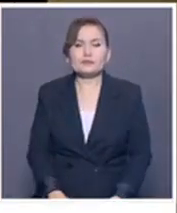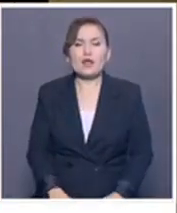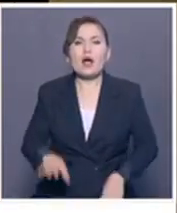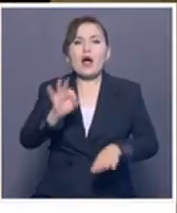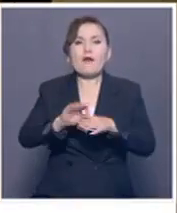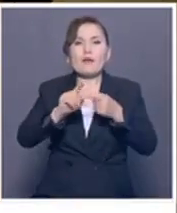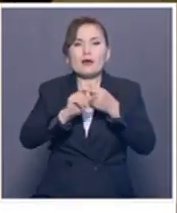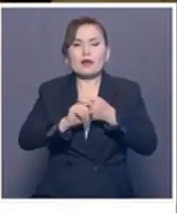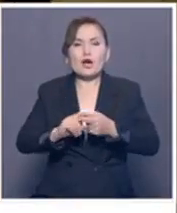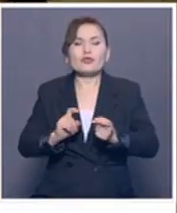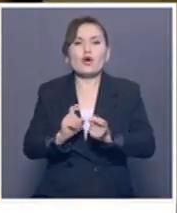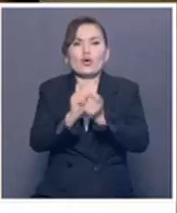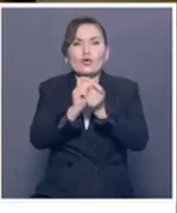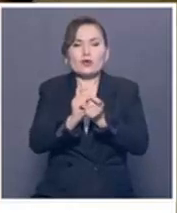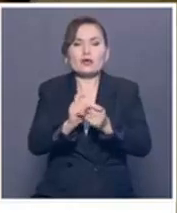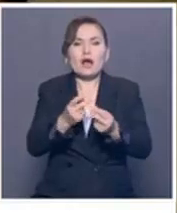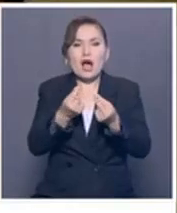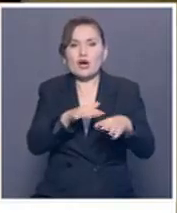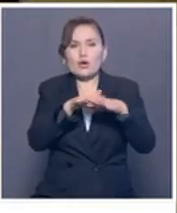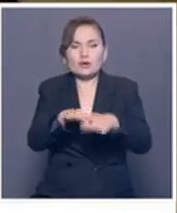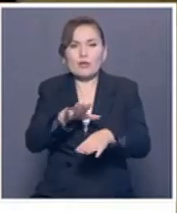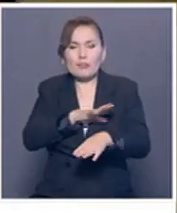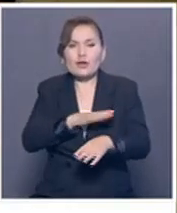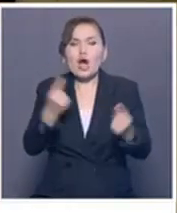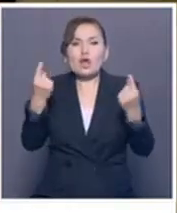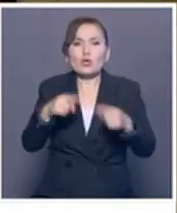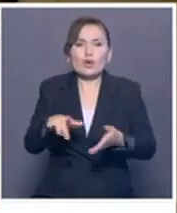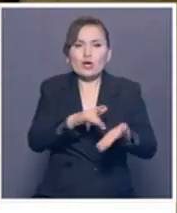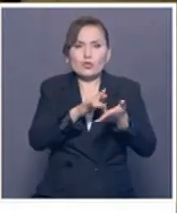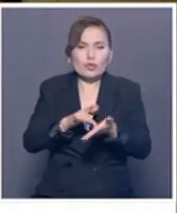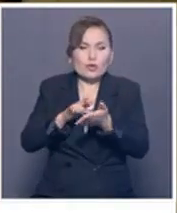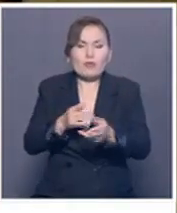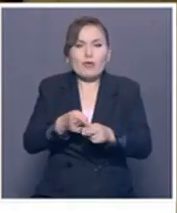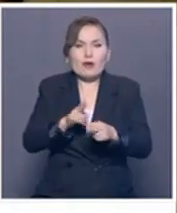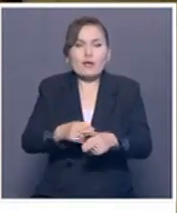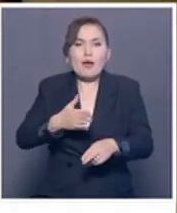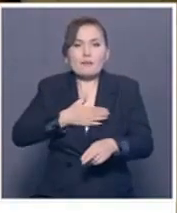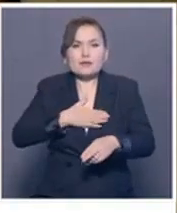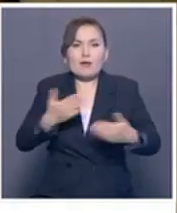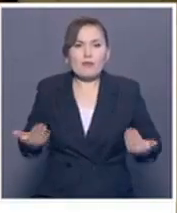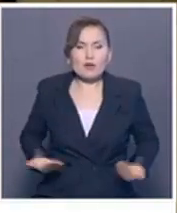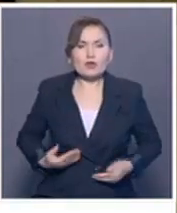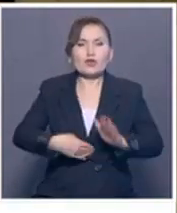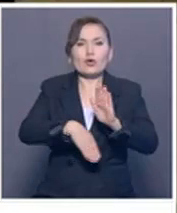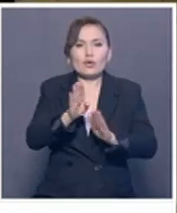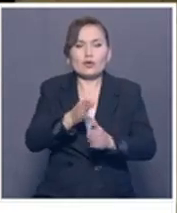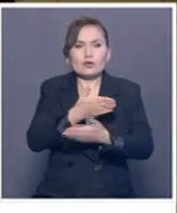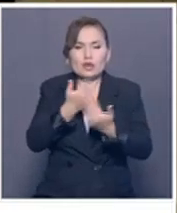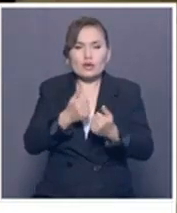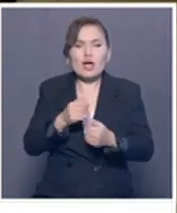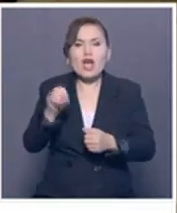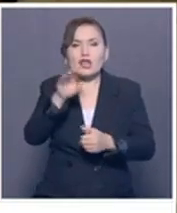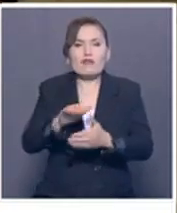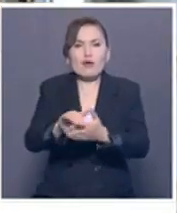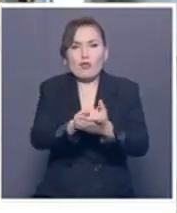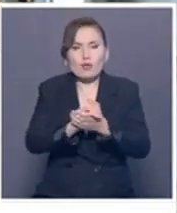Вируспен күреске қомақты ақша жұмсалуда. Дегенмен тоқыраған туризмде қаражатты талап етеді. Үкімет пен Еуропалық одақ көмек көрсетпесе